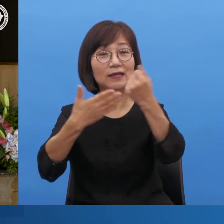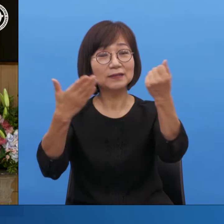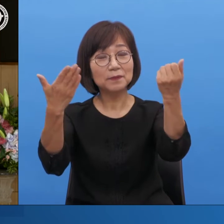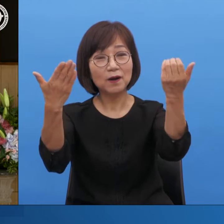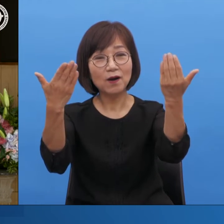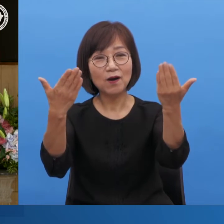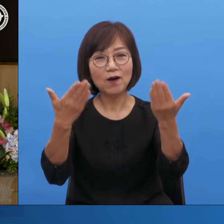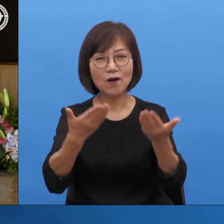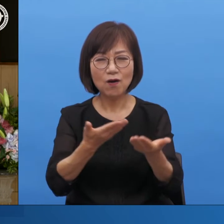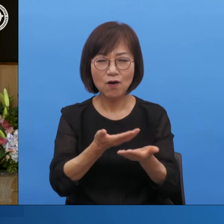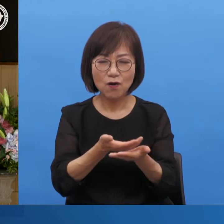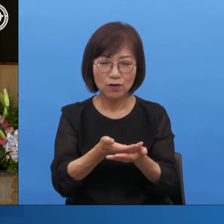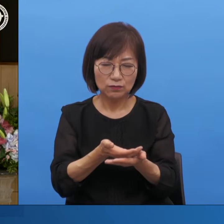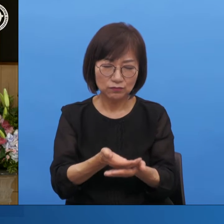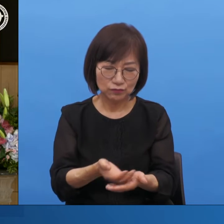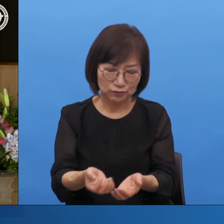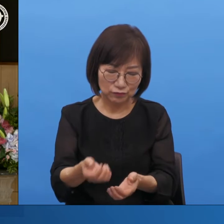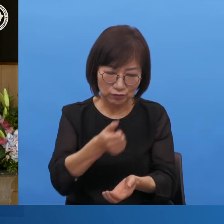정의로